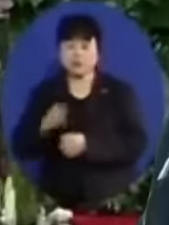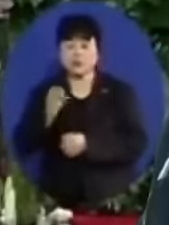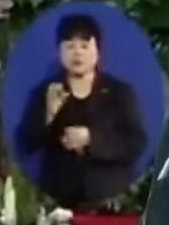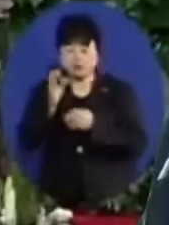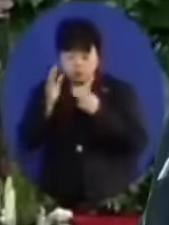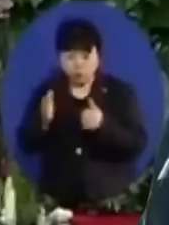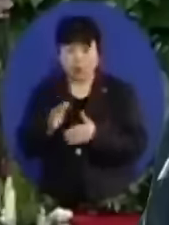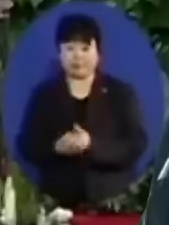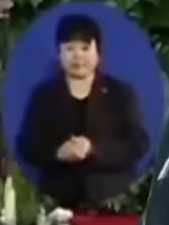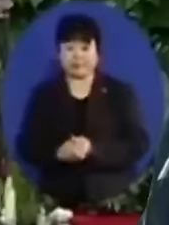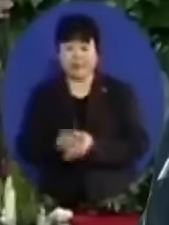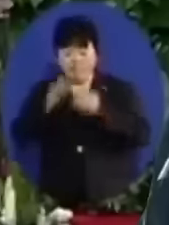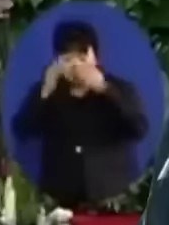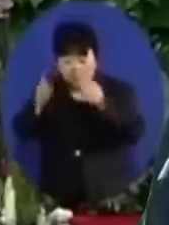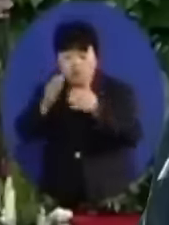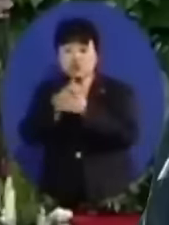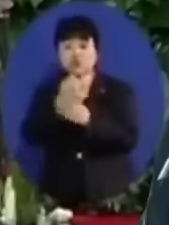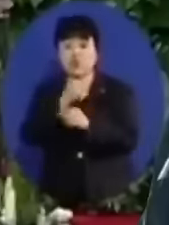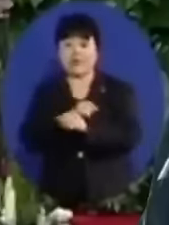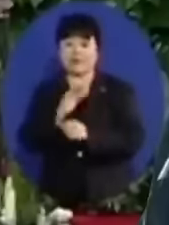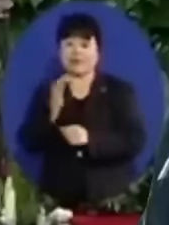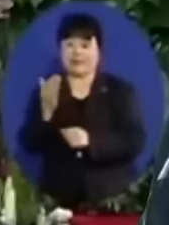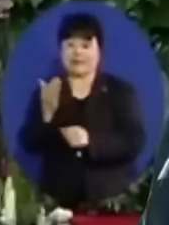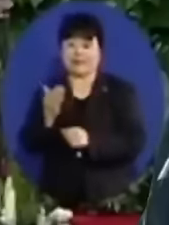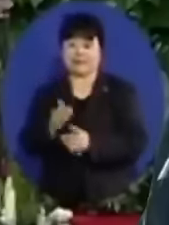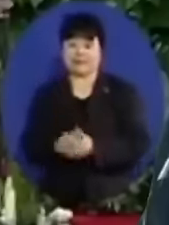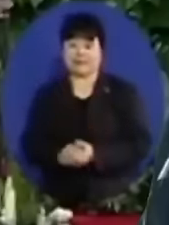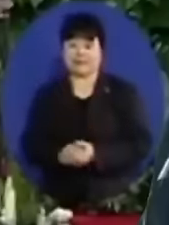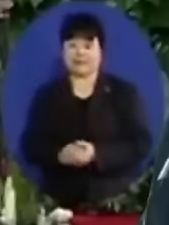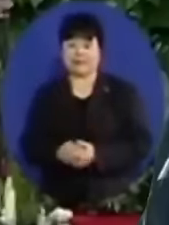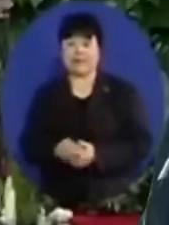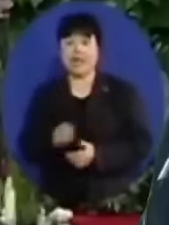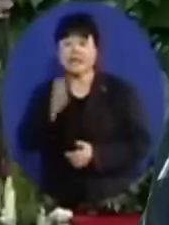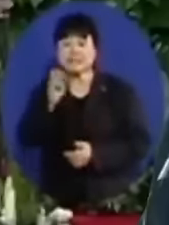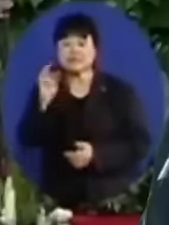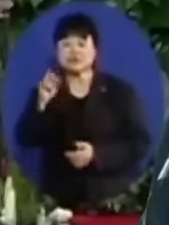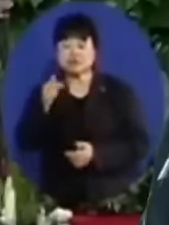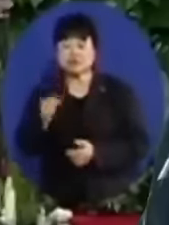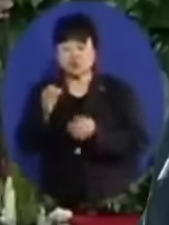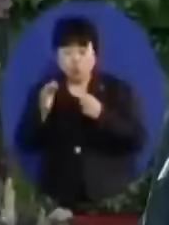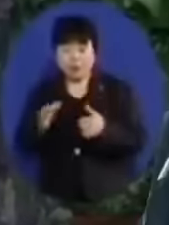구원시켜 주시옵소서. 집중하라고. 그것만 가지고서 30분 하라고.